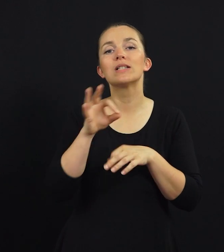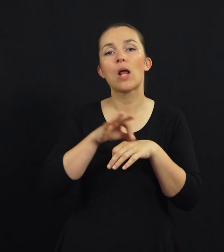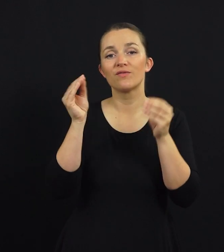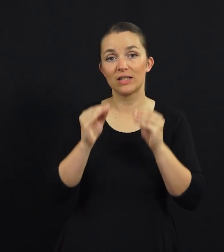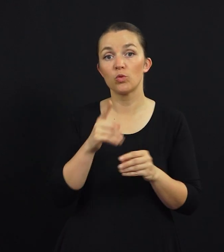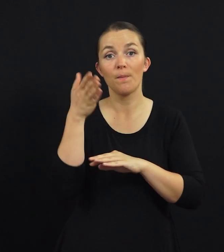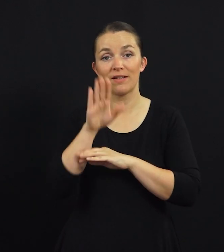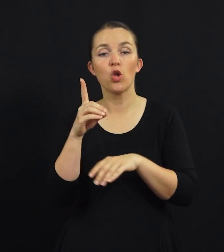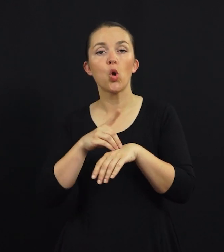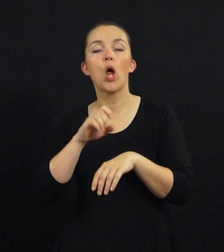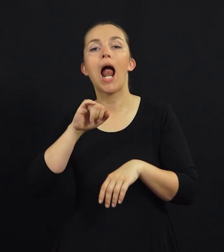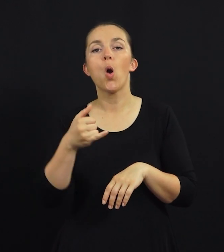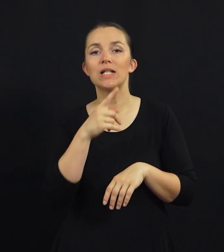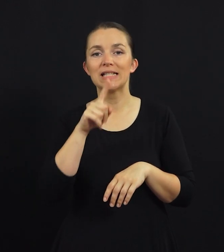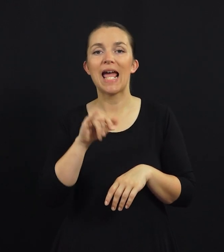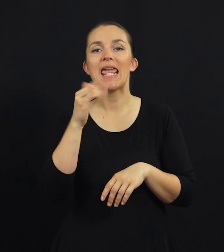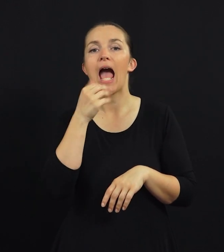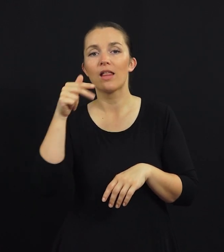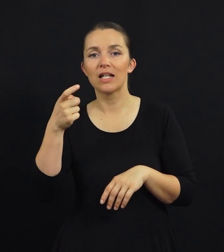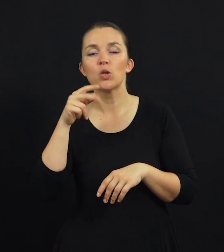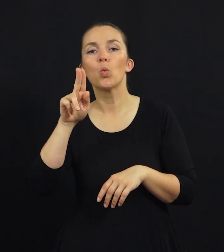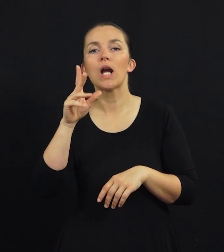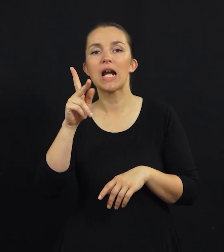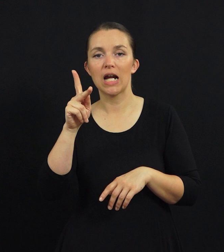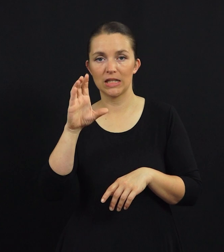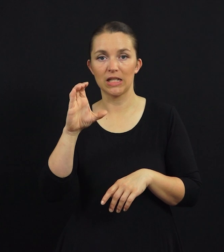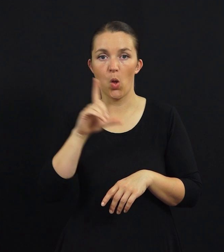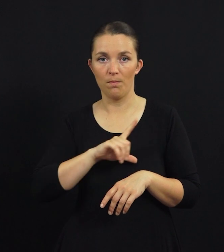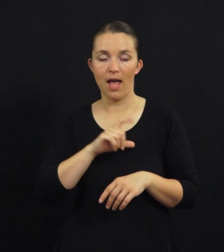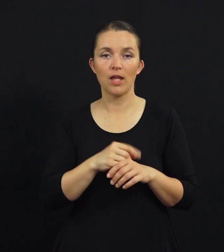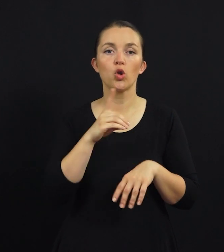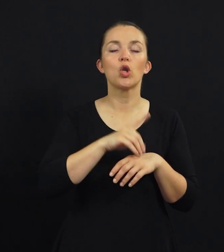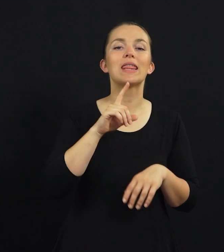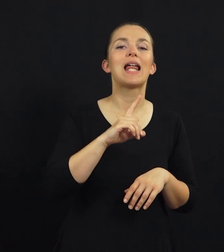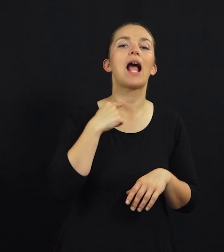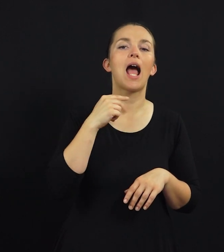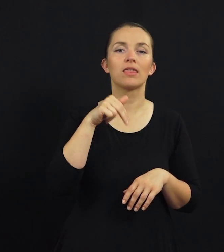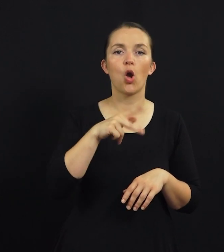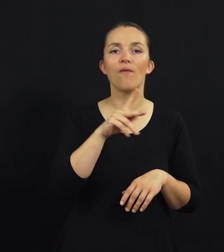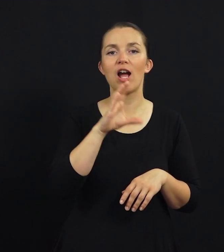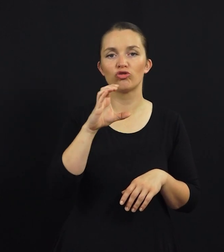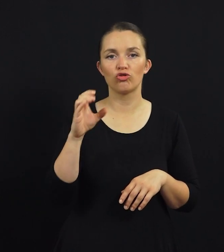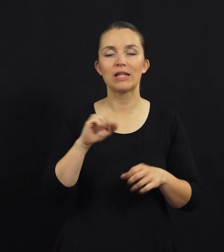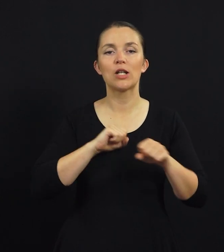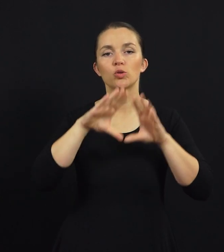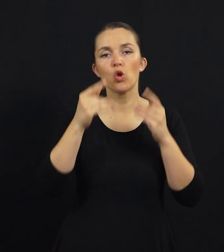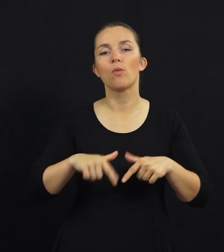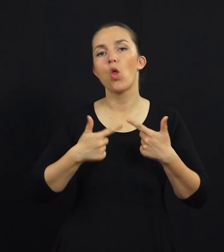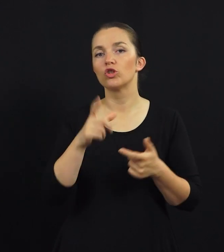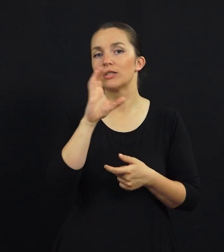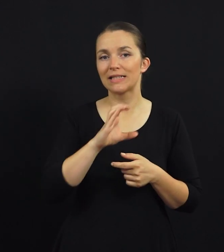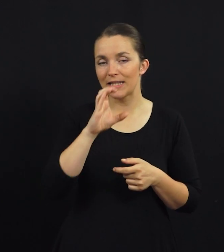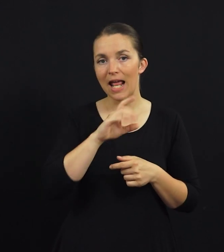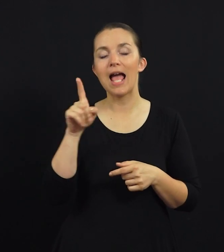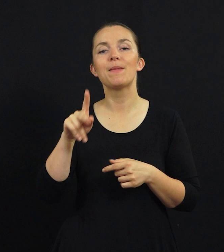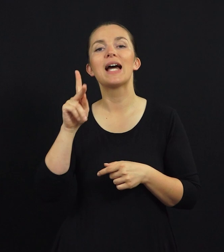sistema so predstavili dr. Alojz Ihan iz UKC Ljubljana, dr. Dragan Kovačič, direktor Splošne